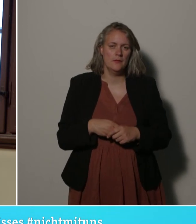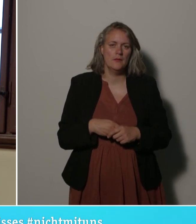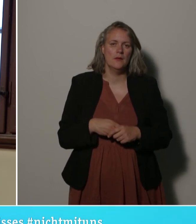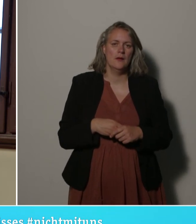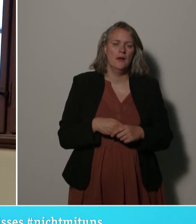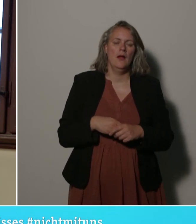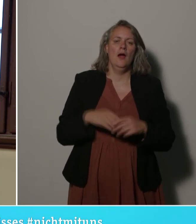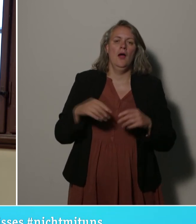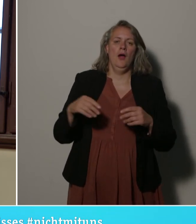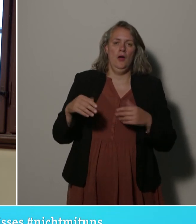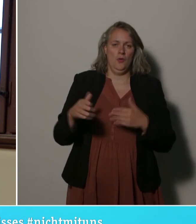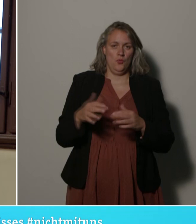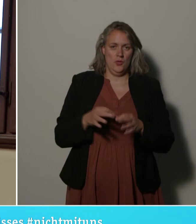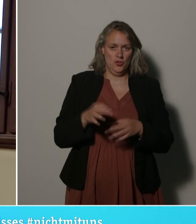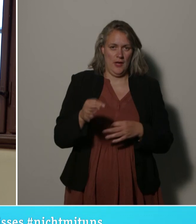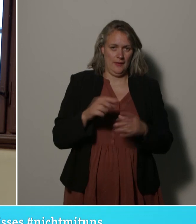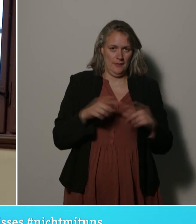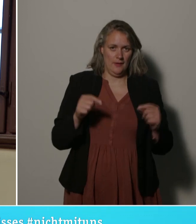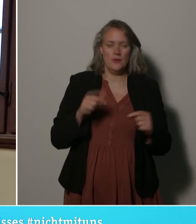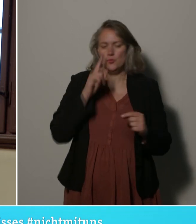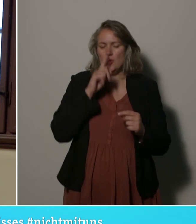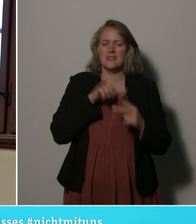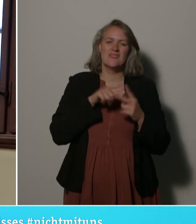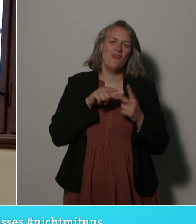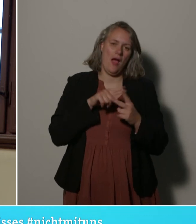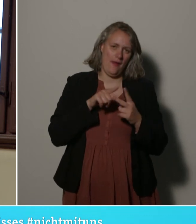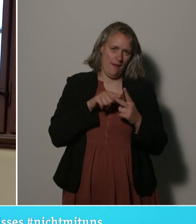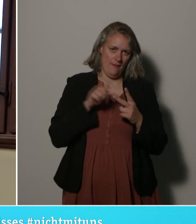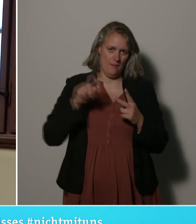eines Kurzstreckentickets. Die eine Option ist, sie wird